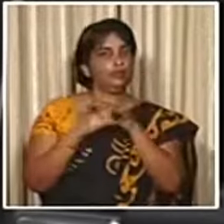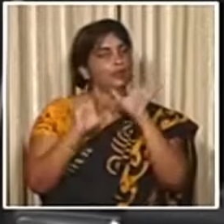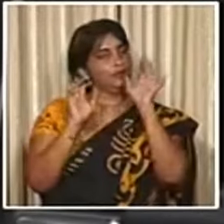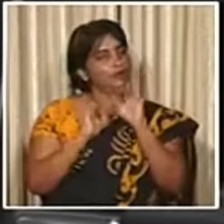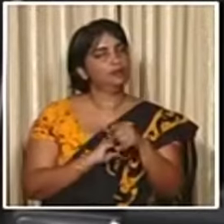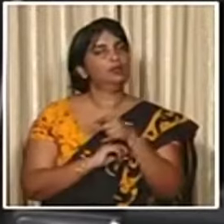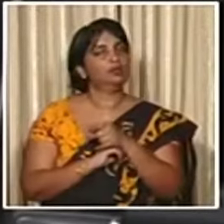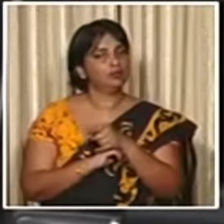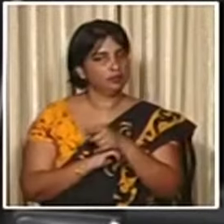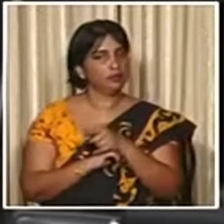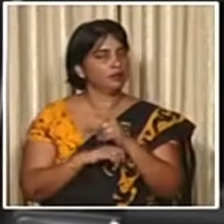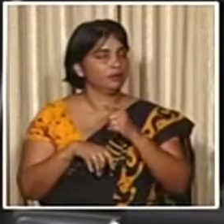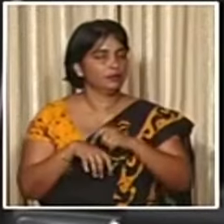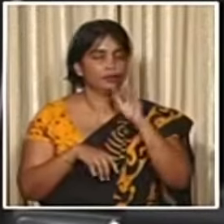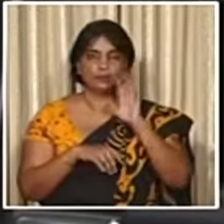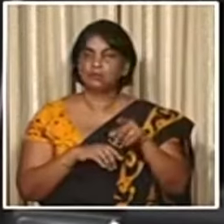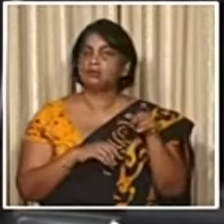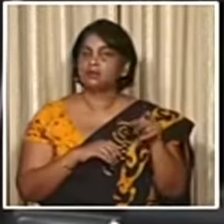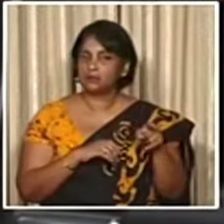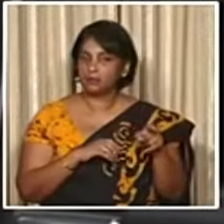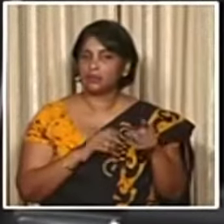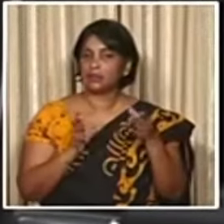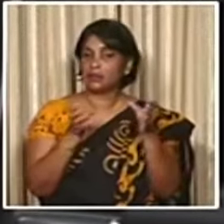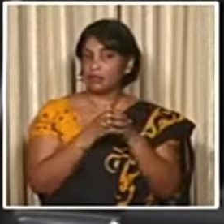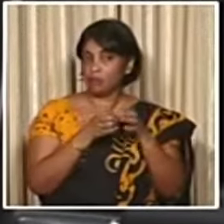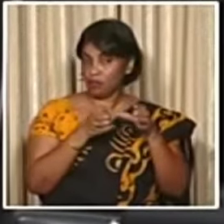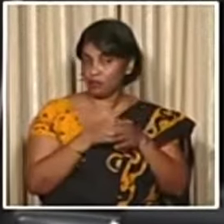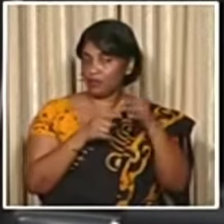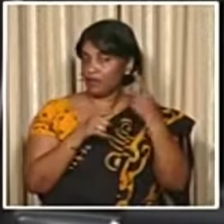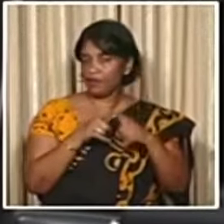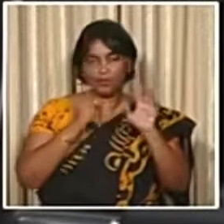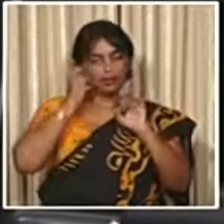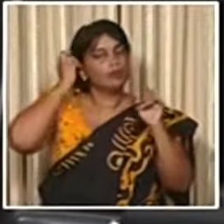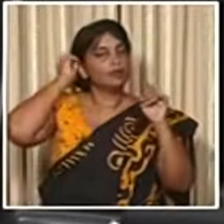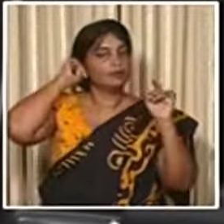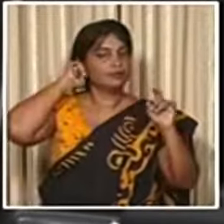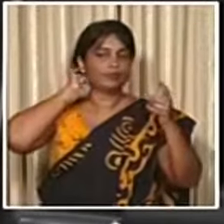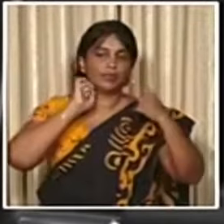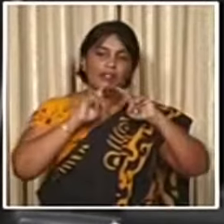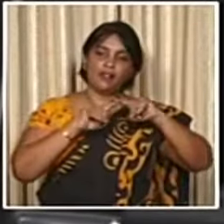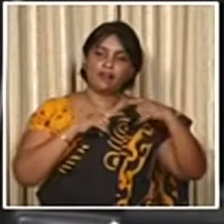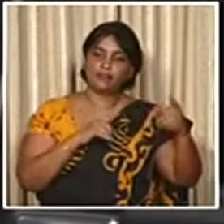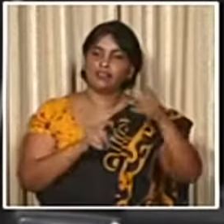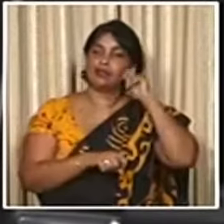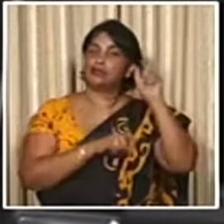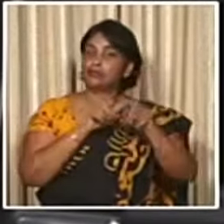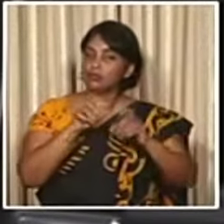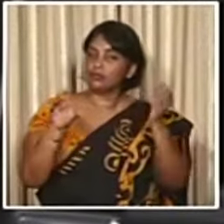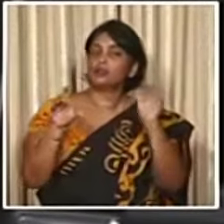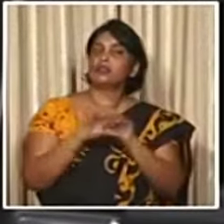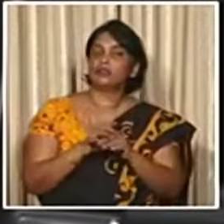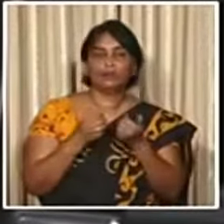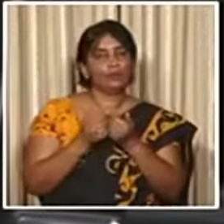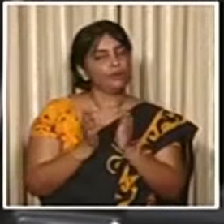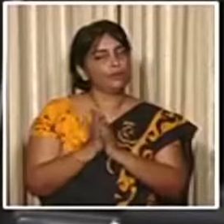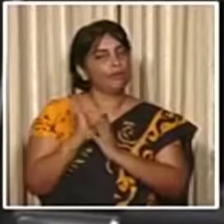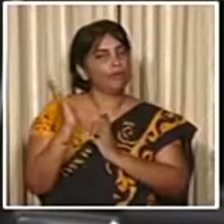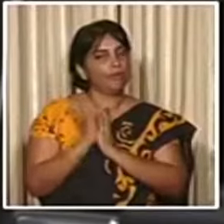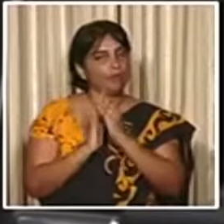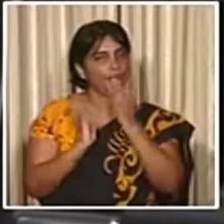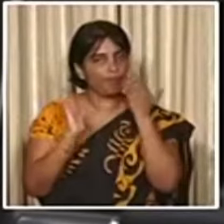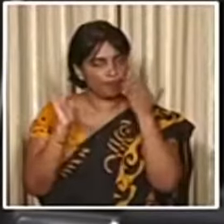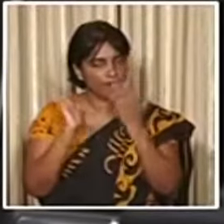නොකර. එතකොට ඒ වගේ අවස්ථාවක පාර්ශ්ව කරුවන් පමණක් නෙවෙයි වෙනත් කුමන හෝ තැනැත්තෙක් ඇවිල්ලා තමන්ගේ අයිතියක්